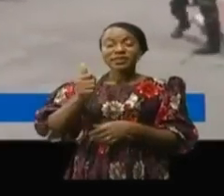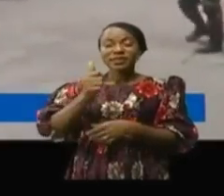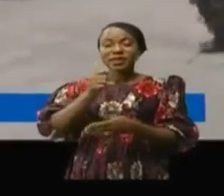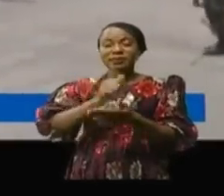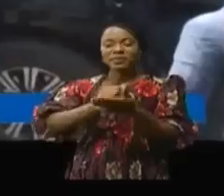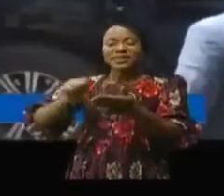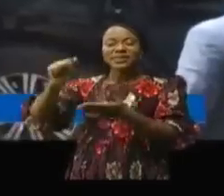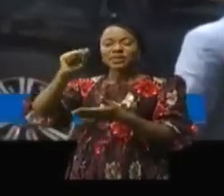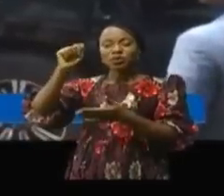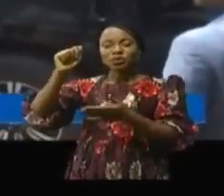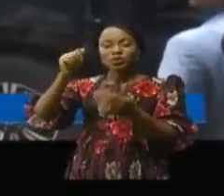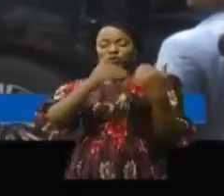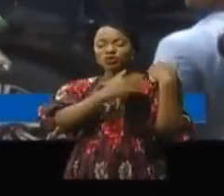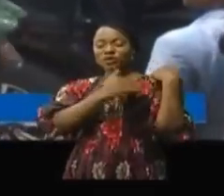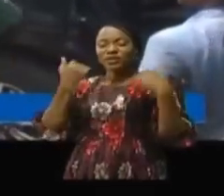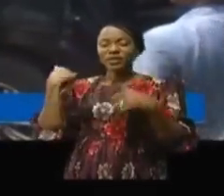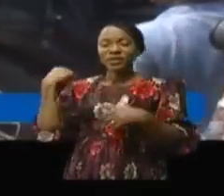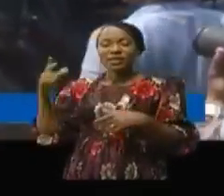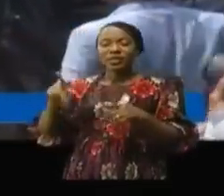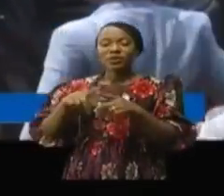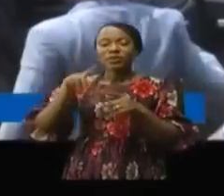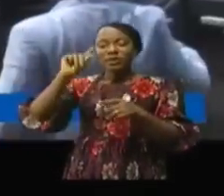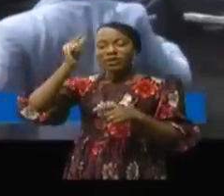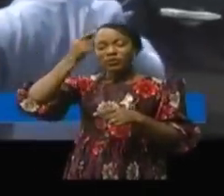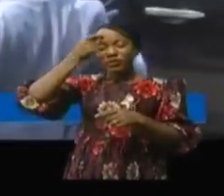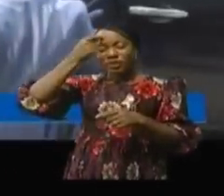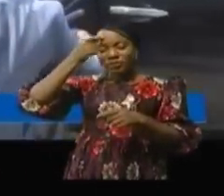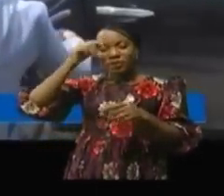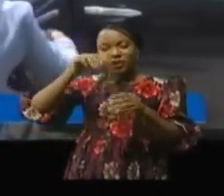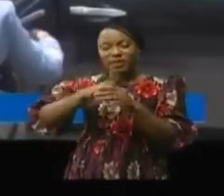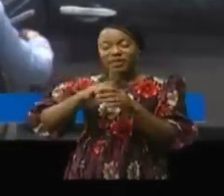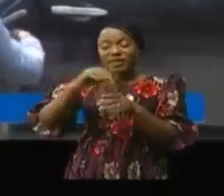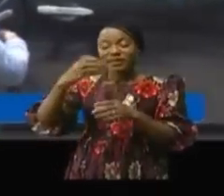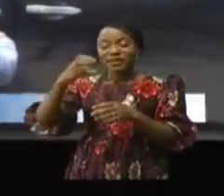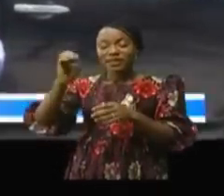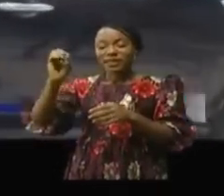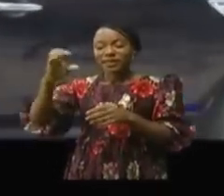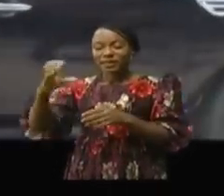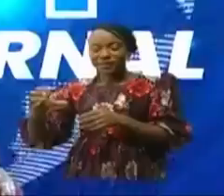la conférence de chefs d'État et de gouvernement de la CEAC.